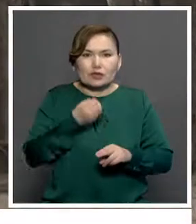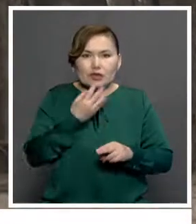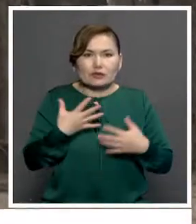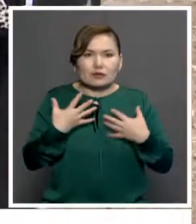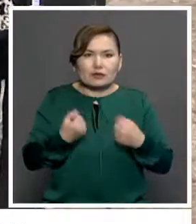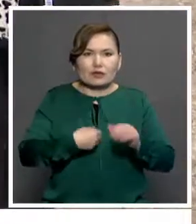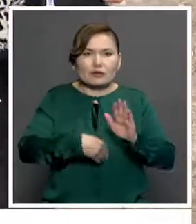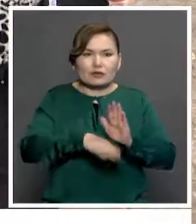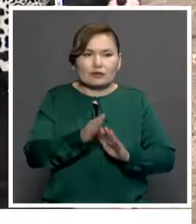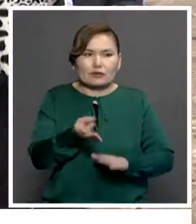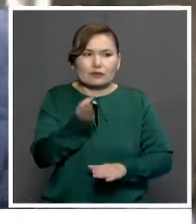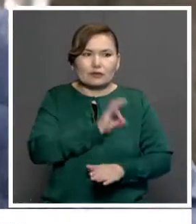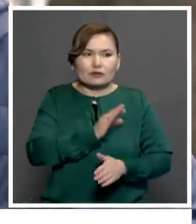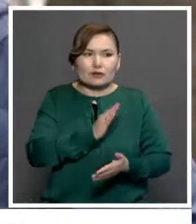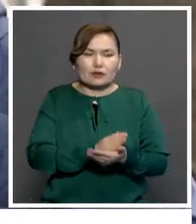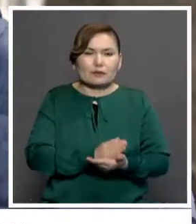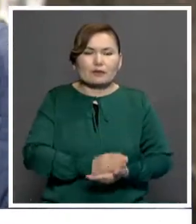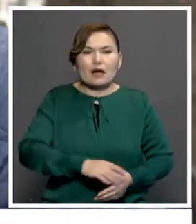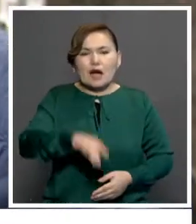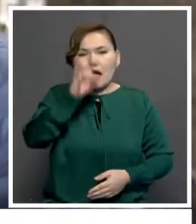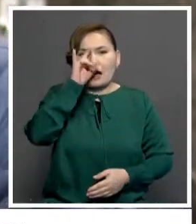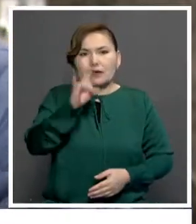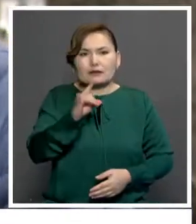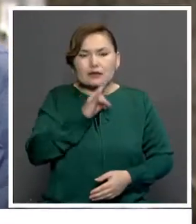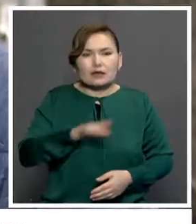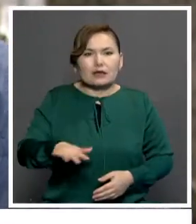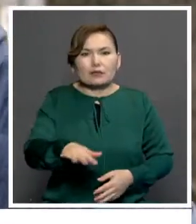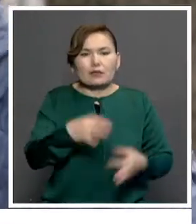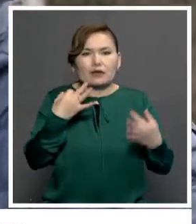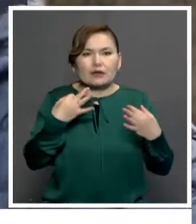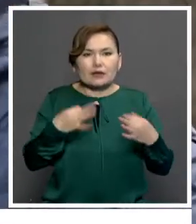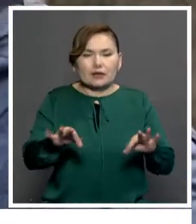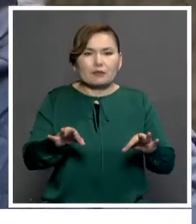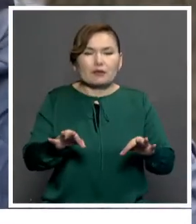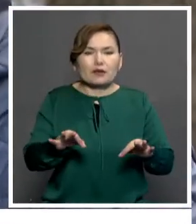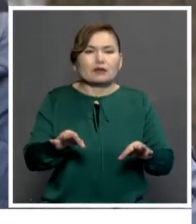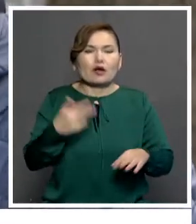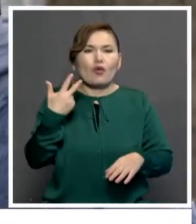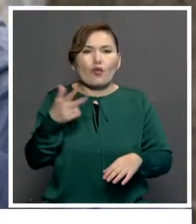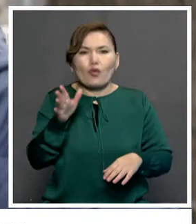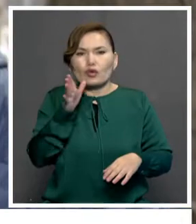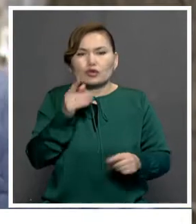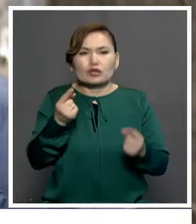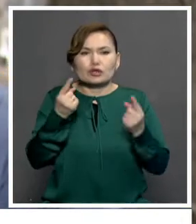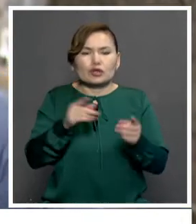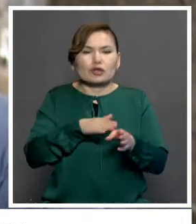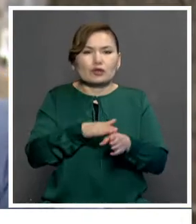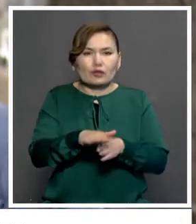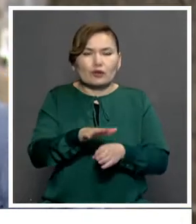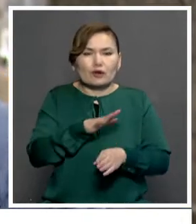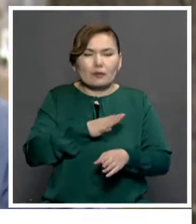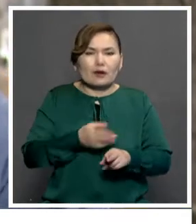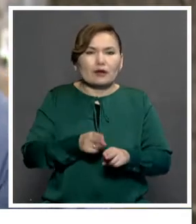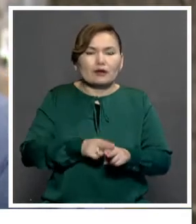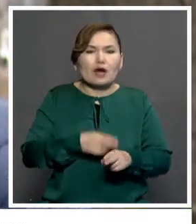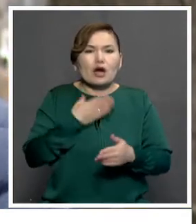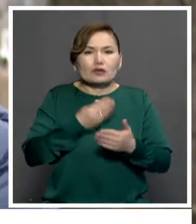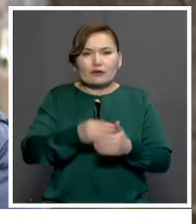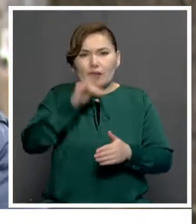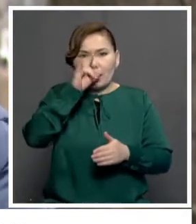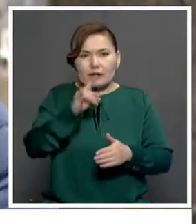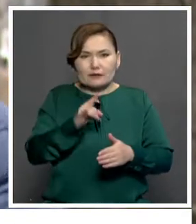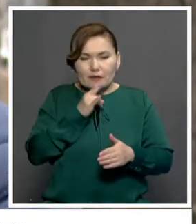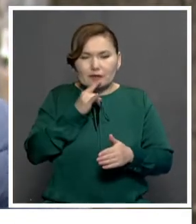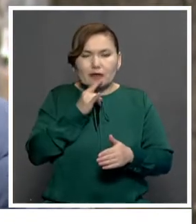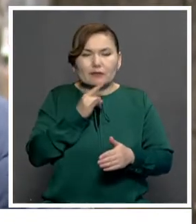қатысушылар. Егемендік алғандан артық не керек бізге? Балалар өсіп, бәрі өзінің елінде өссе, жақсы